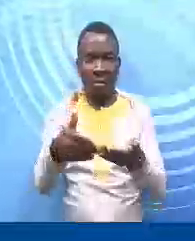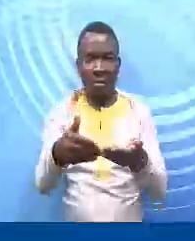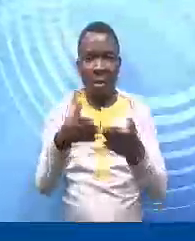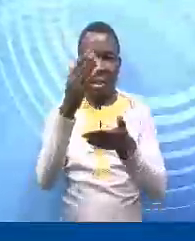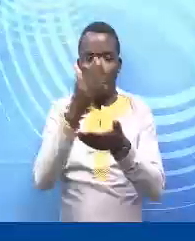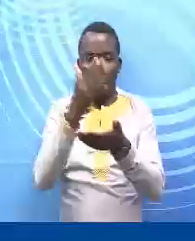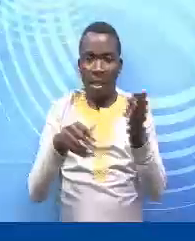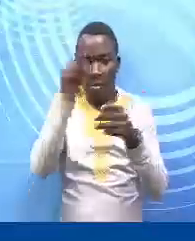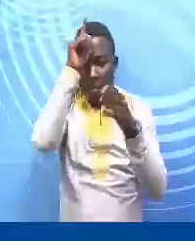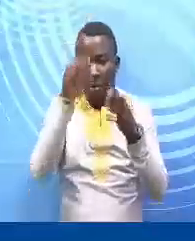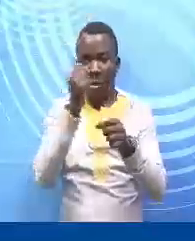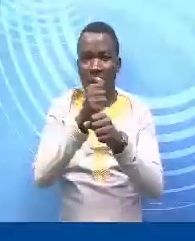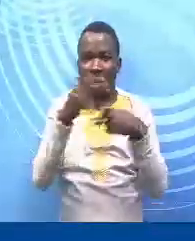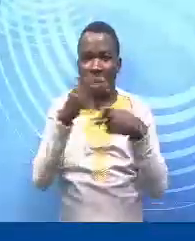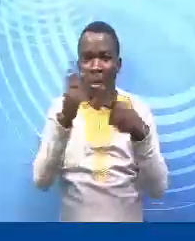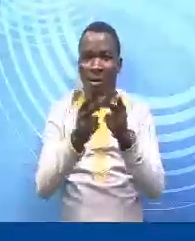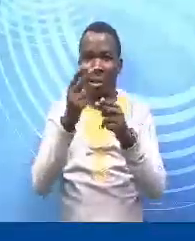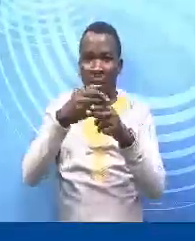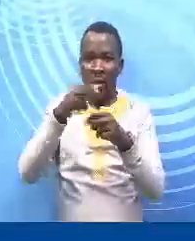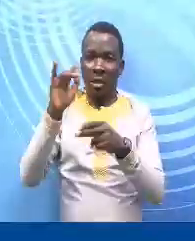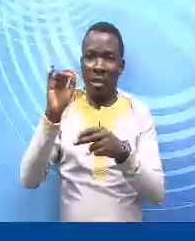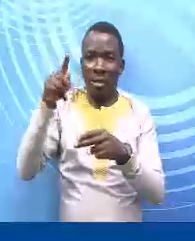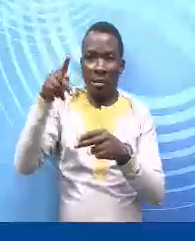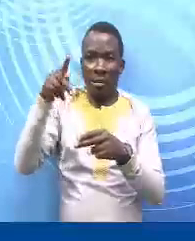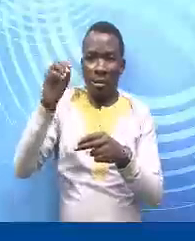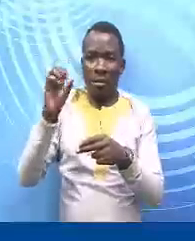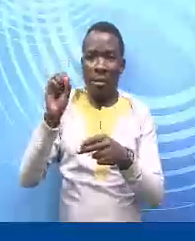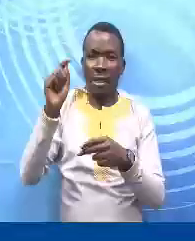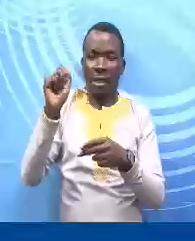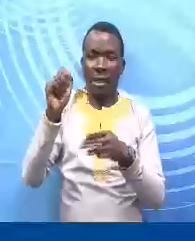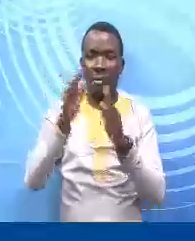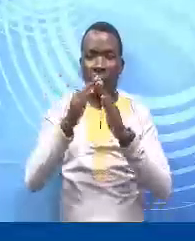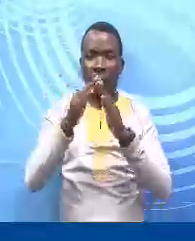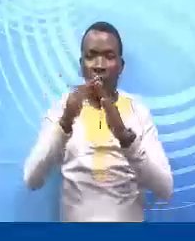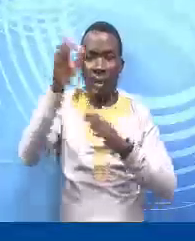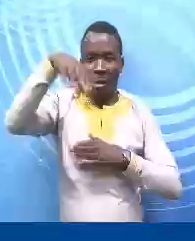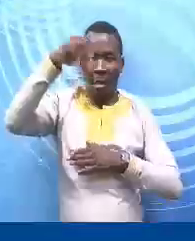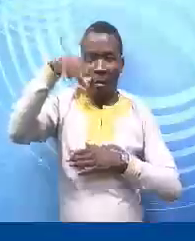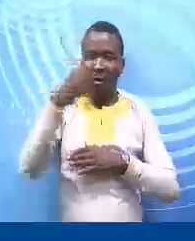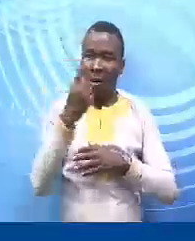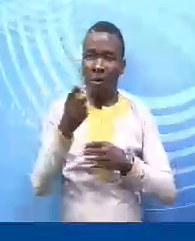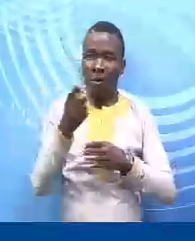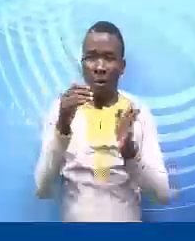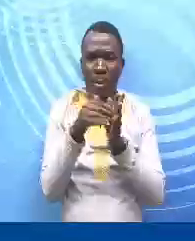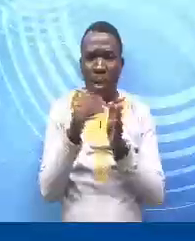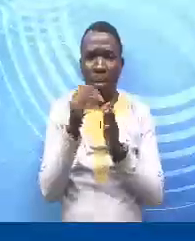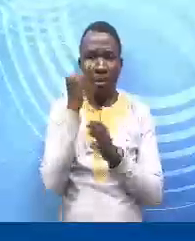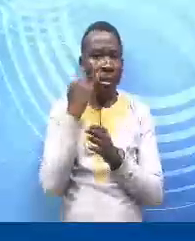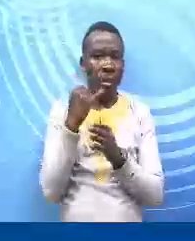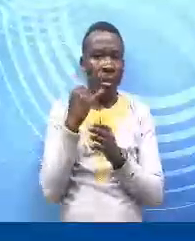bamwe mu baturage bakorera hazwi nko ku iposta ni mu mujyi wa Kigali mu karere ka Nyarugenge baravuga ko babangamiwe